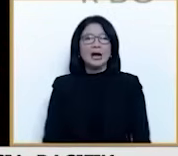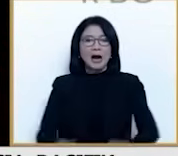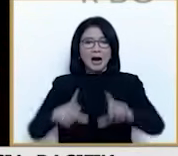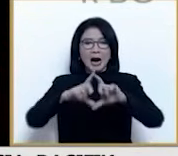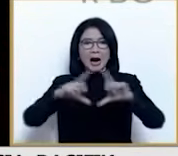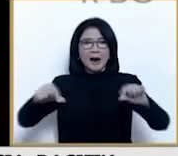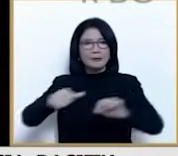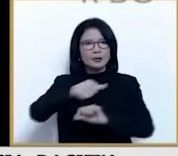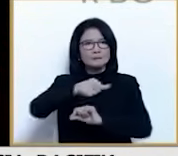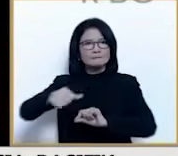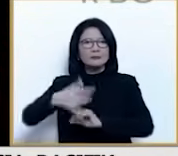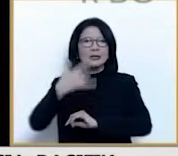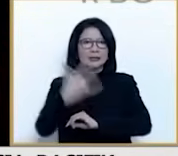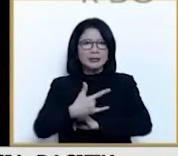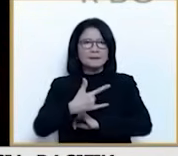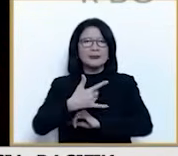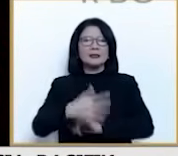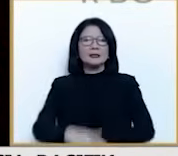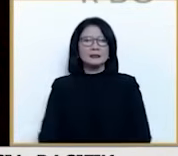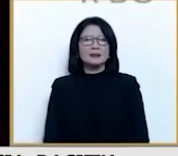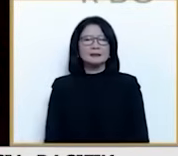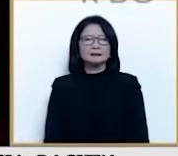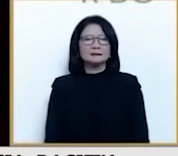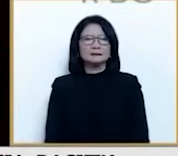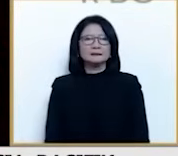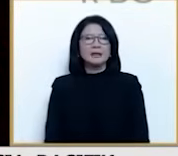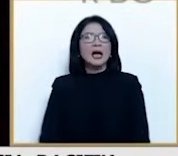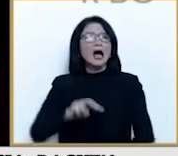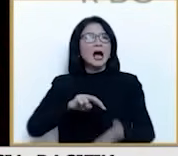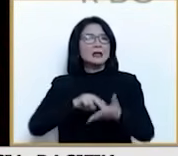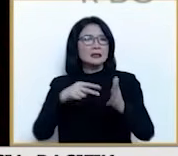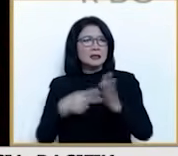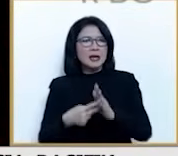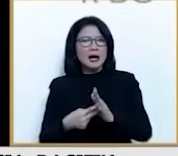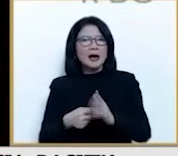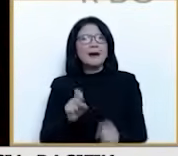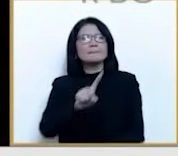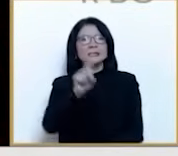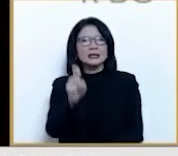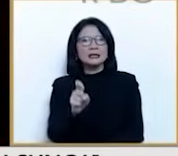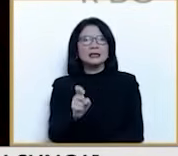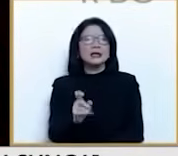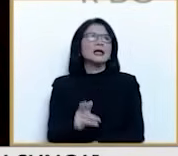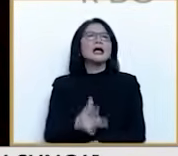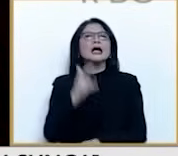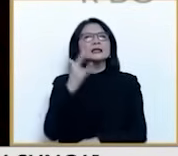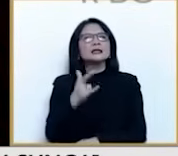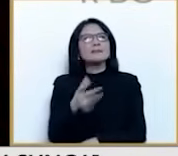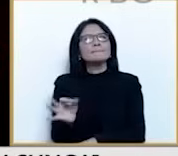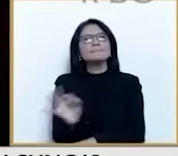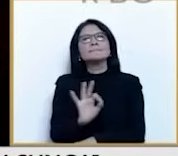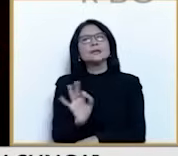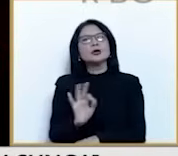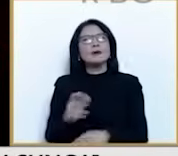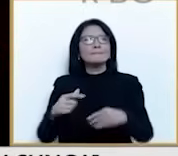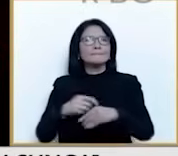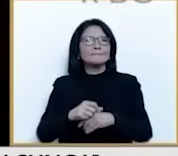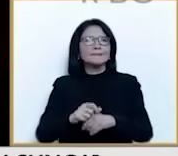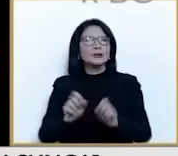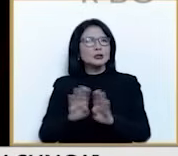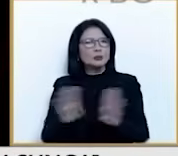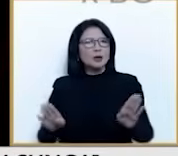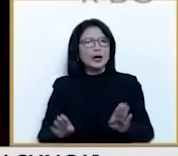Amplop masih tersegel, itu artinya pertanyaan masih belum dibuka dan masih